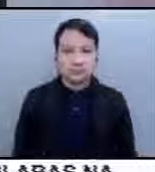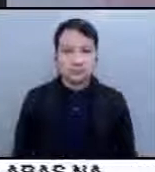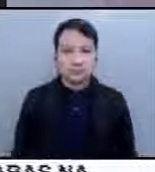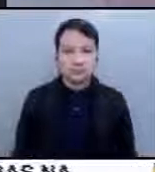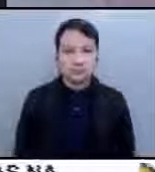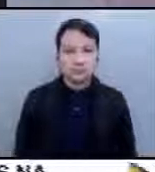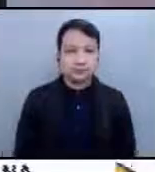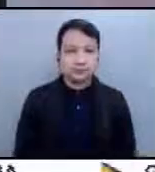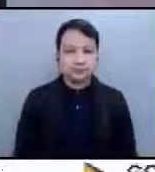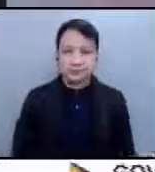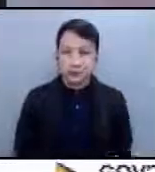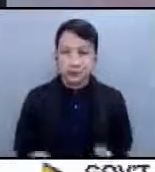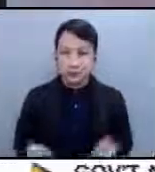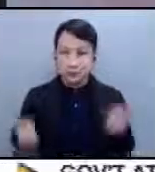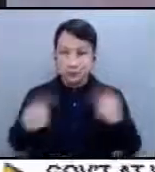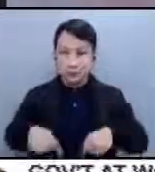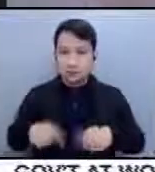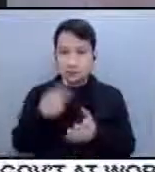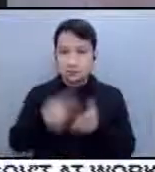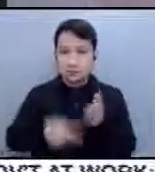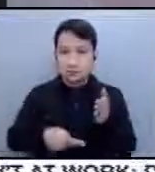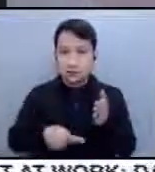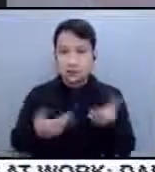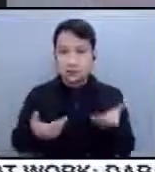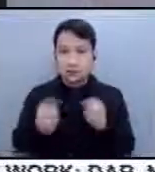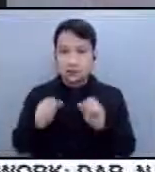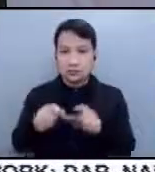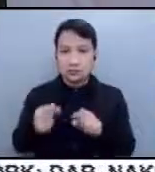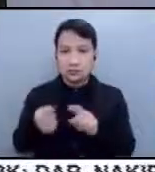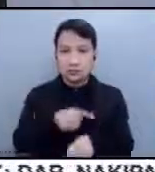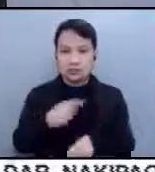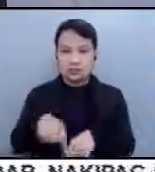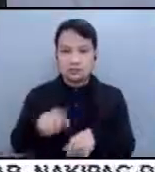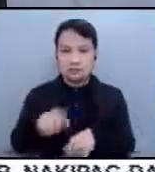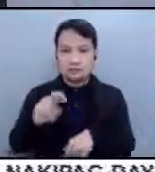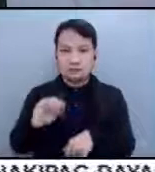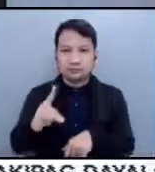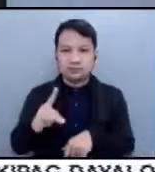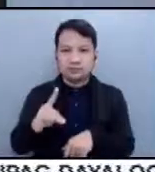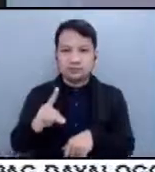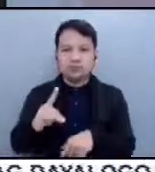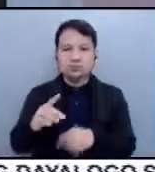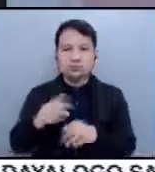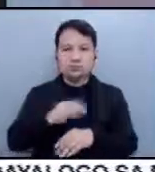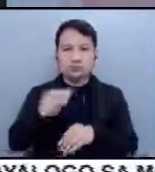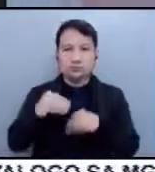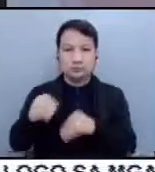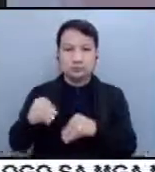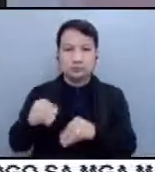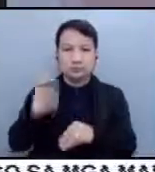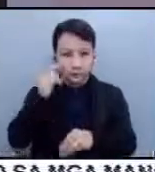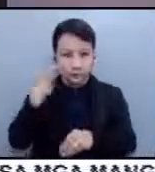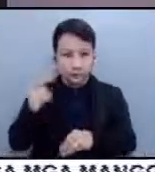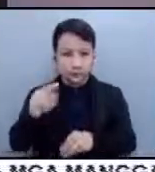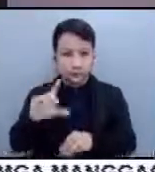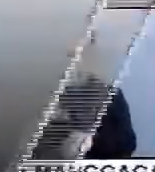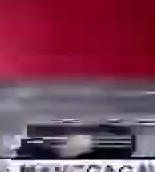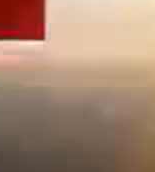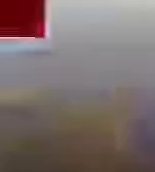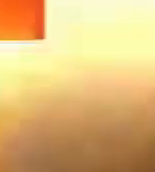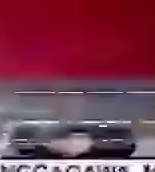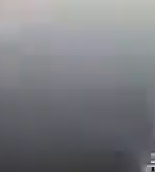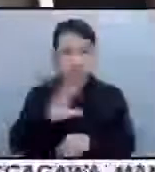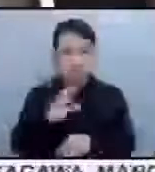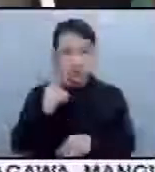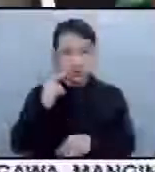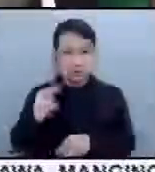Alamin naman po natin ang presyo ng mga pangunahing bilihin mula sa Tandang Suara Market. Nandun po si Noel Talakay. Rise and shine, Noel.